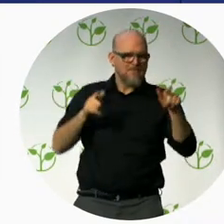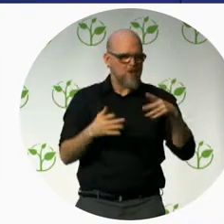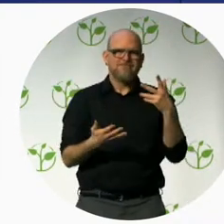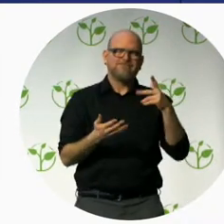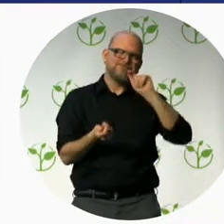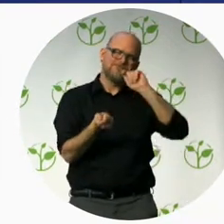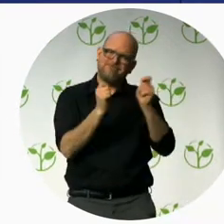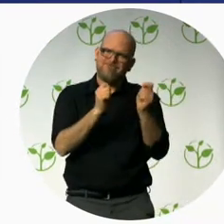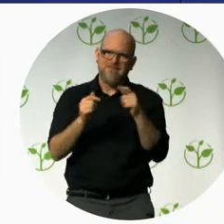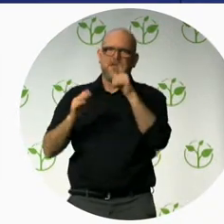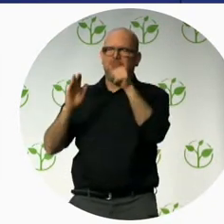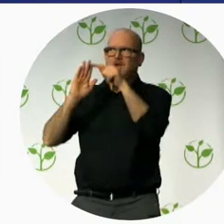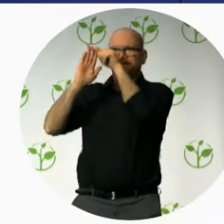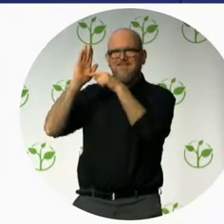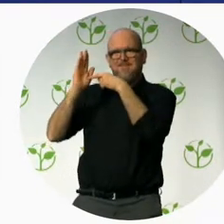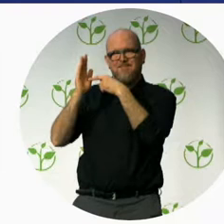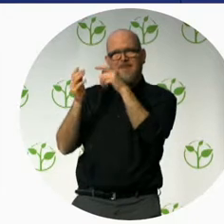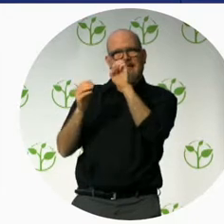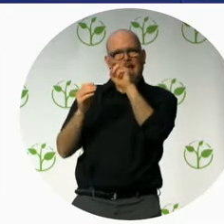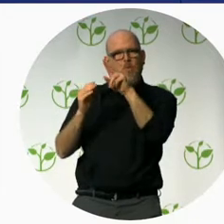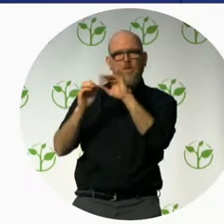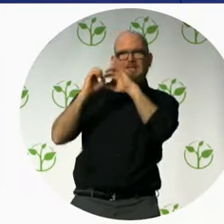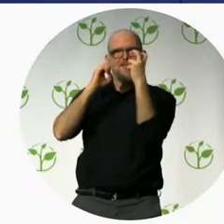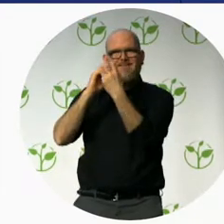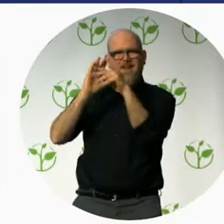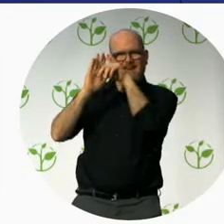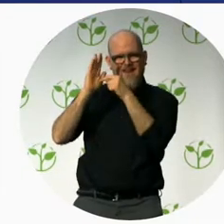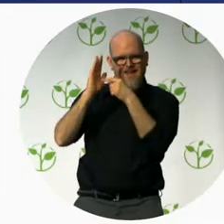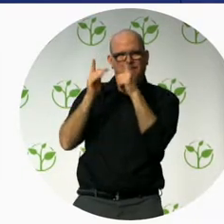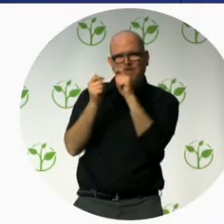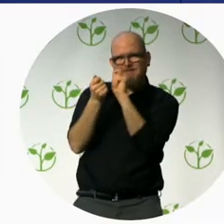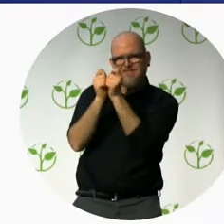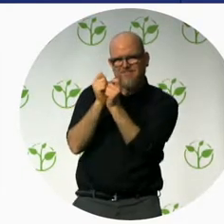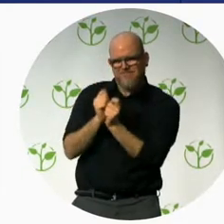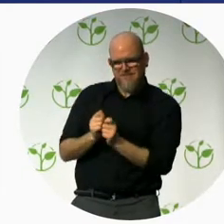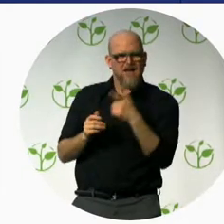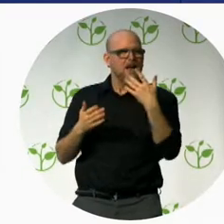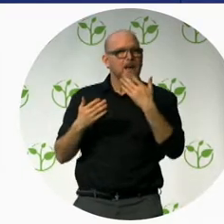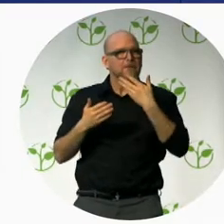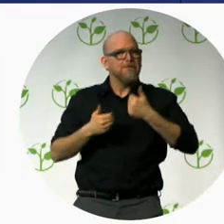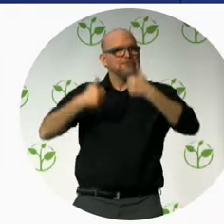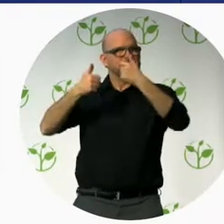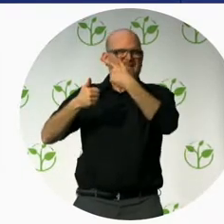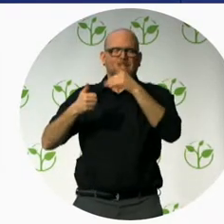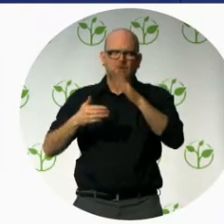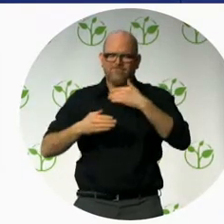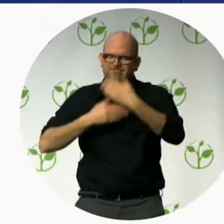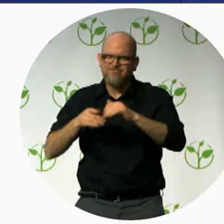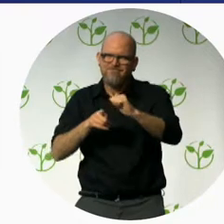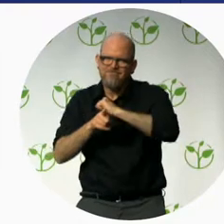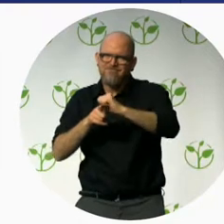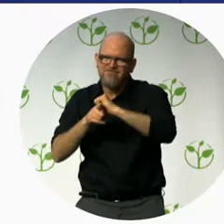My opinion, postawienie na dostępność towarów i usług to przede wszystkim inwestycje.